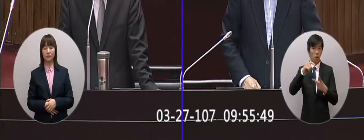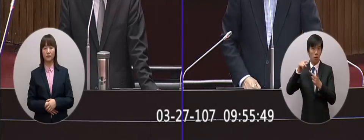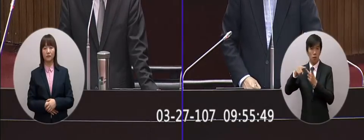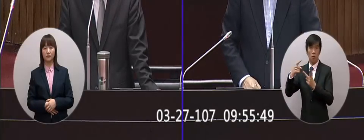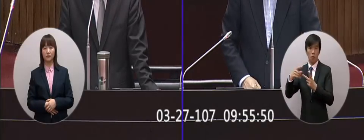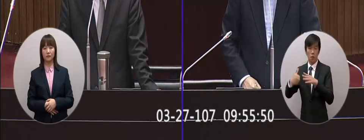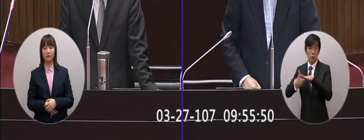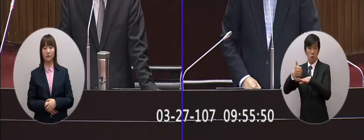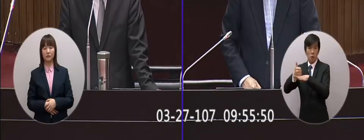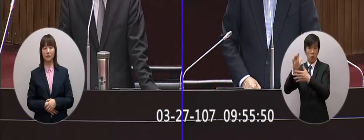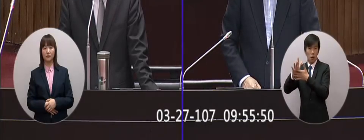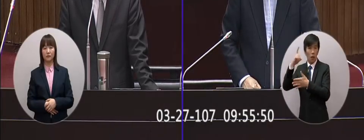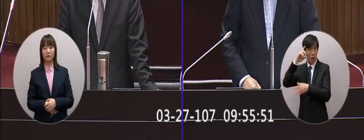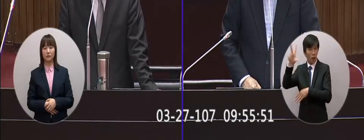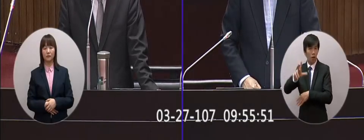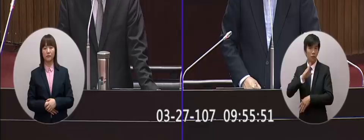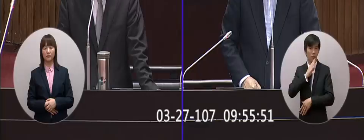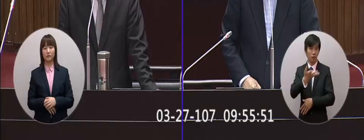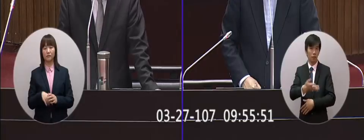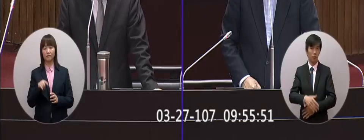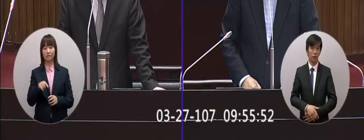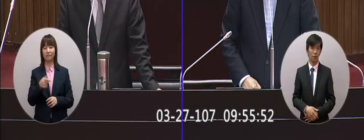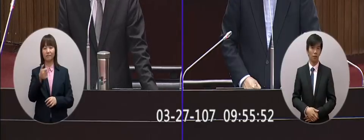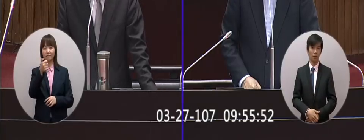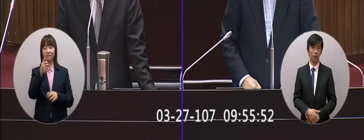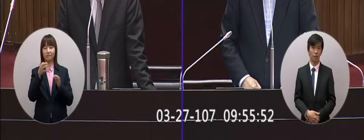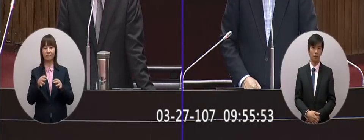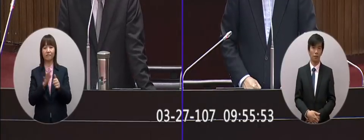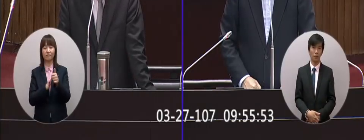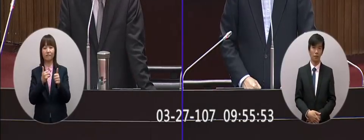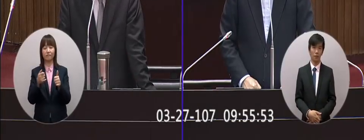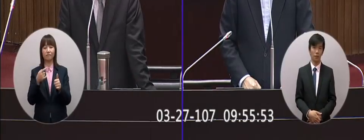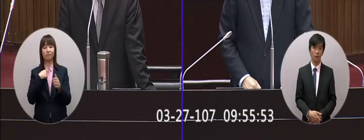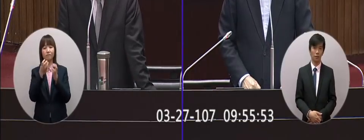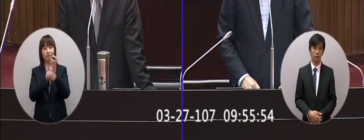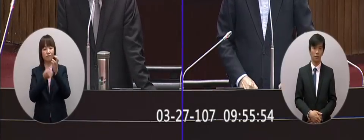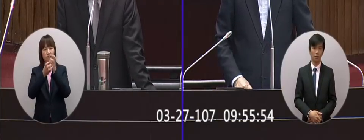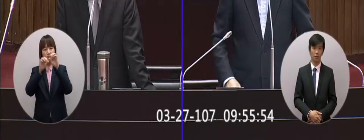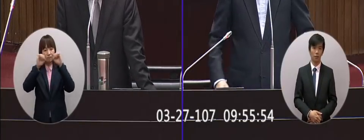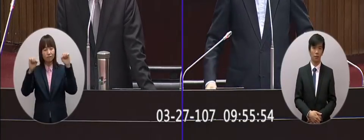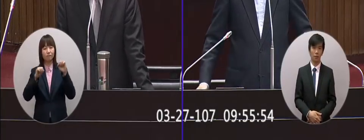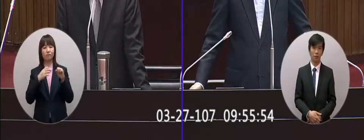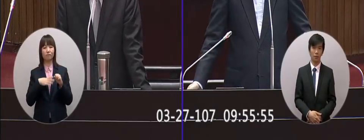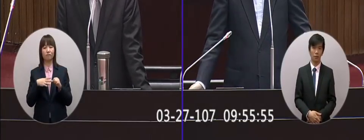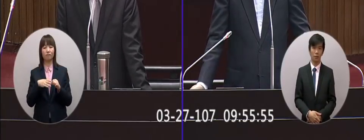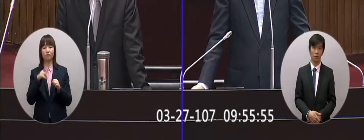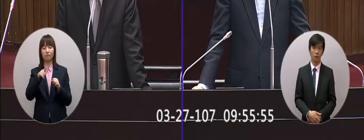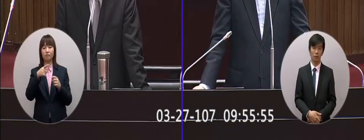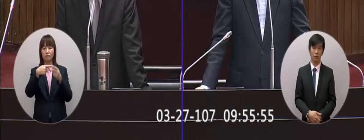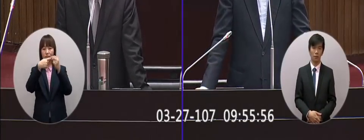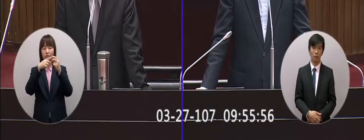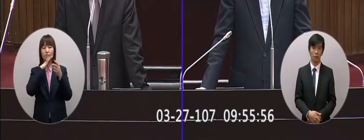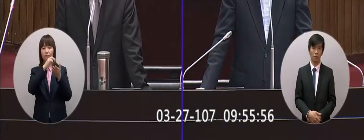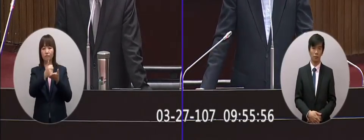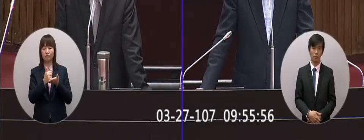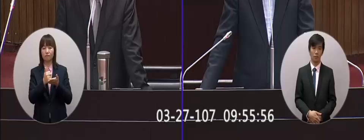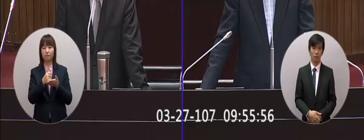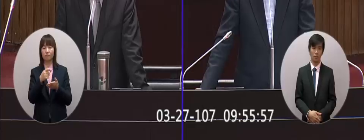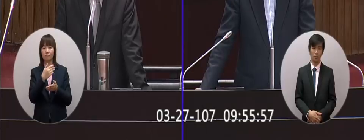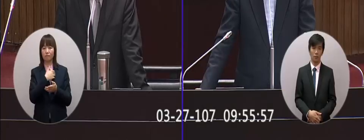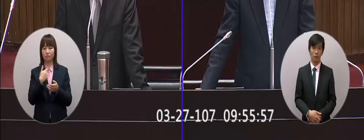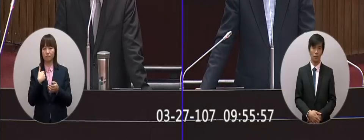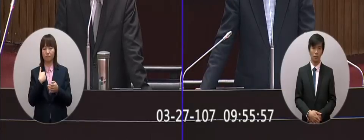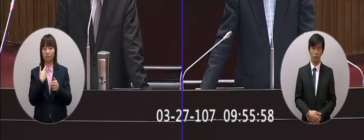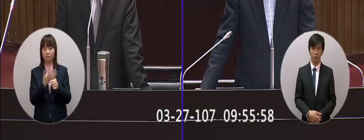脑的，是还是不是？ 这个感谢费委员哈，我有详细了解哈。那第一个呢，我是请社会能